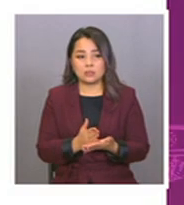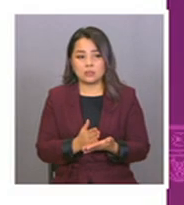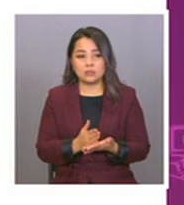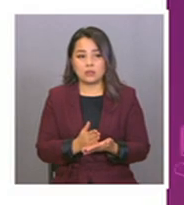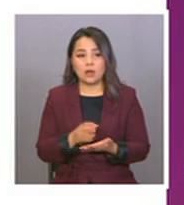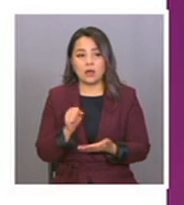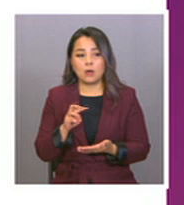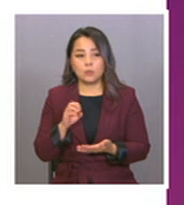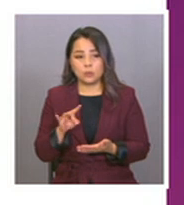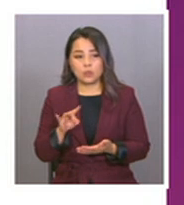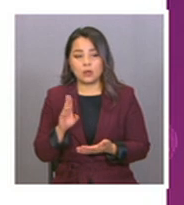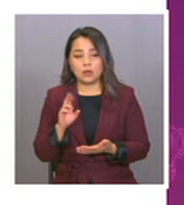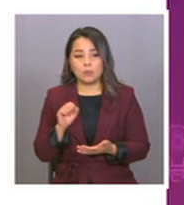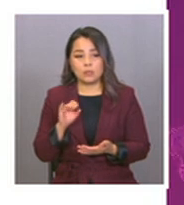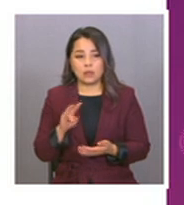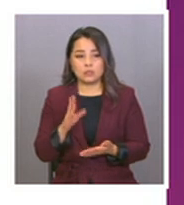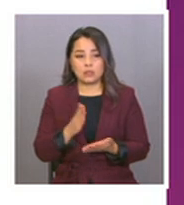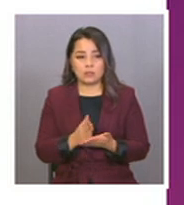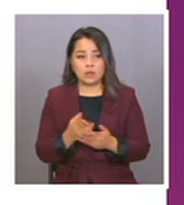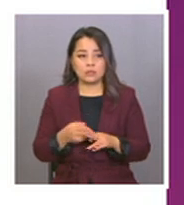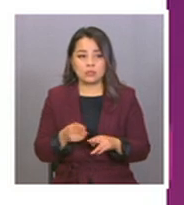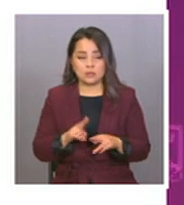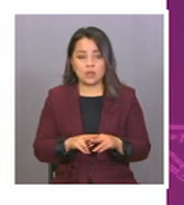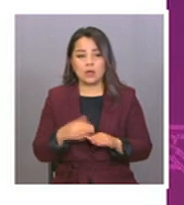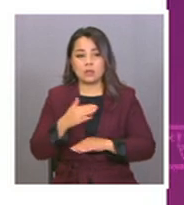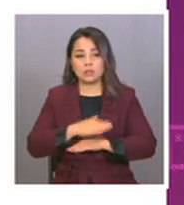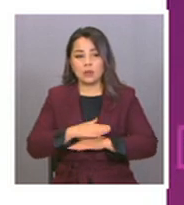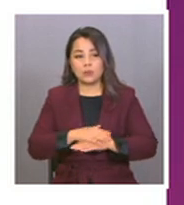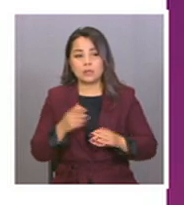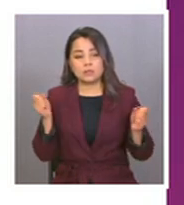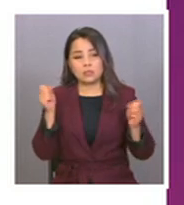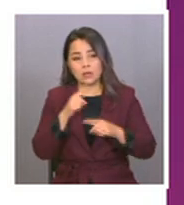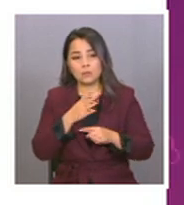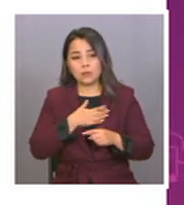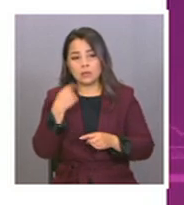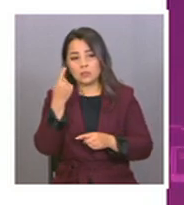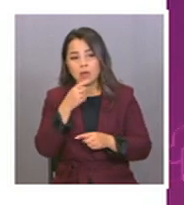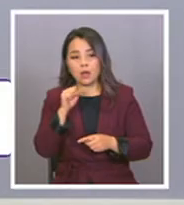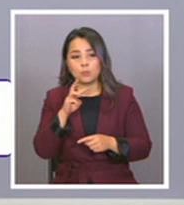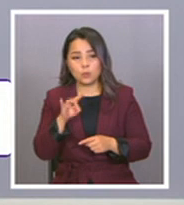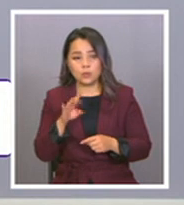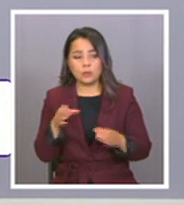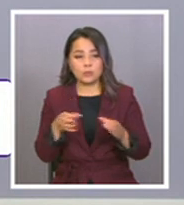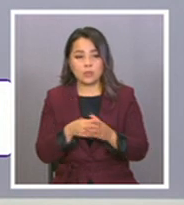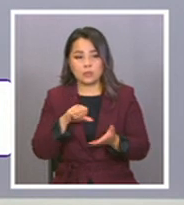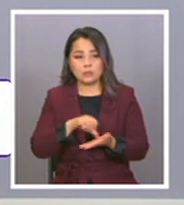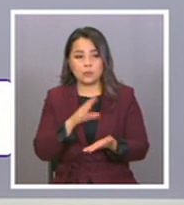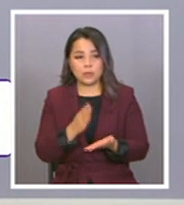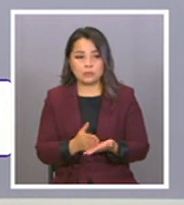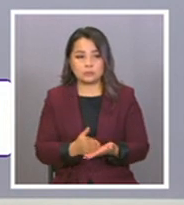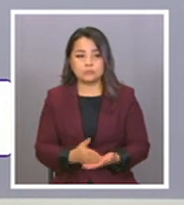Амур қабыланы. Демек, біздің тәртіп бойынша анықтаған түріміз амур қабыланы.